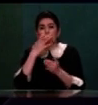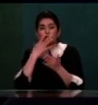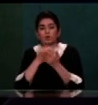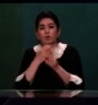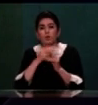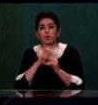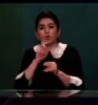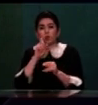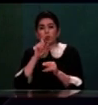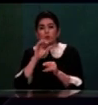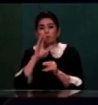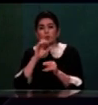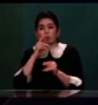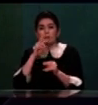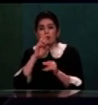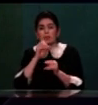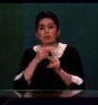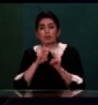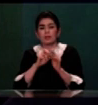xususiyatlarga kiriladi.